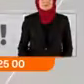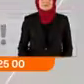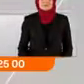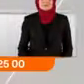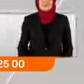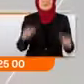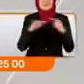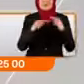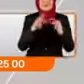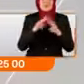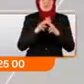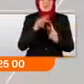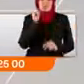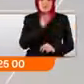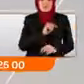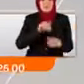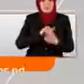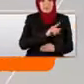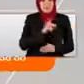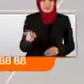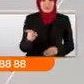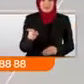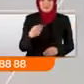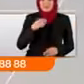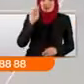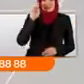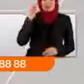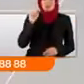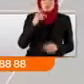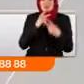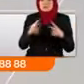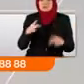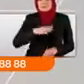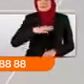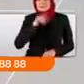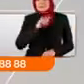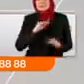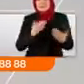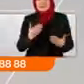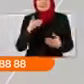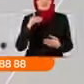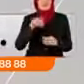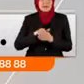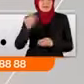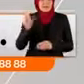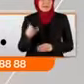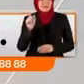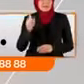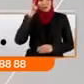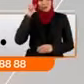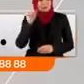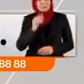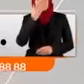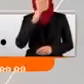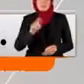trafik polisi milletvekiline kendisini Tanıyamadı ını açıklamaya çalıştı ancak CHP'li Turan sakinleş içeceğini Öfkesi